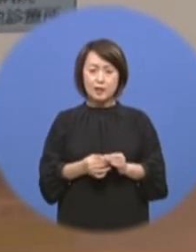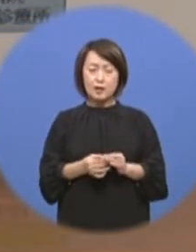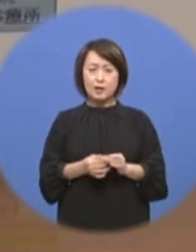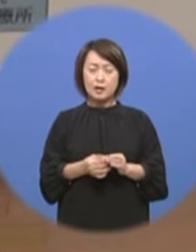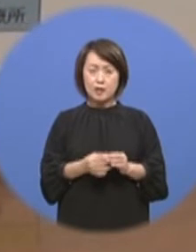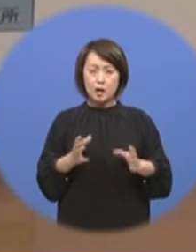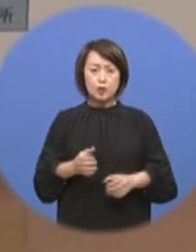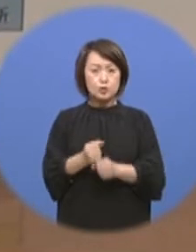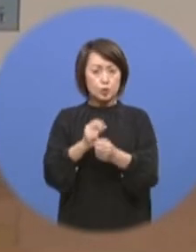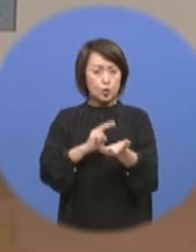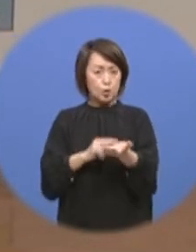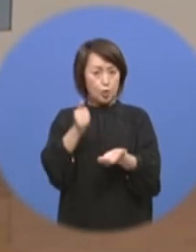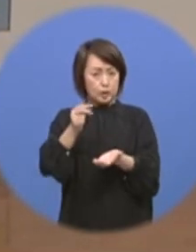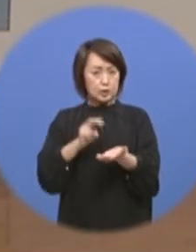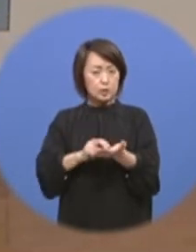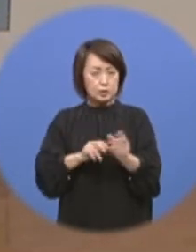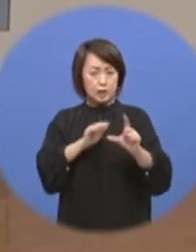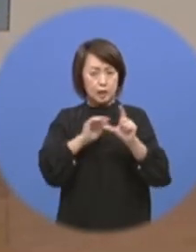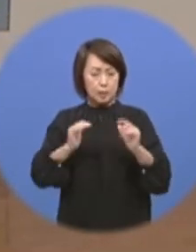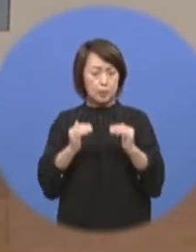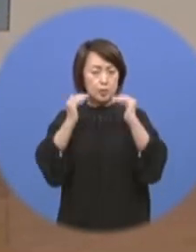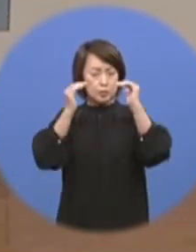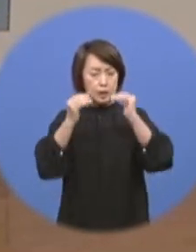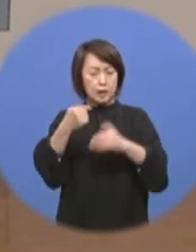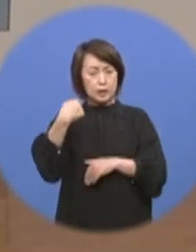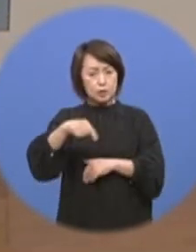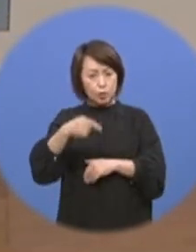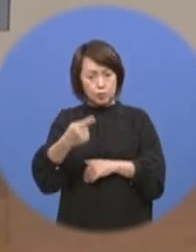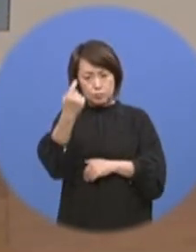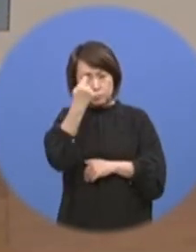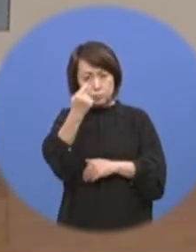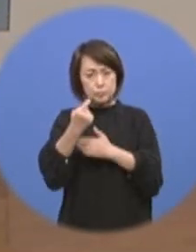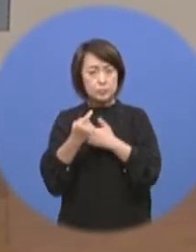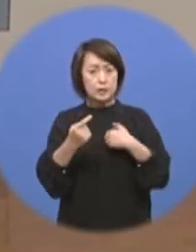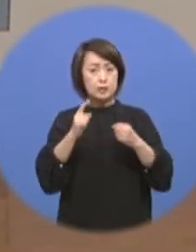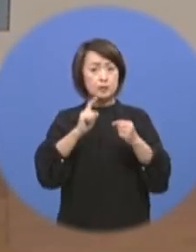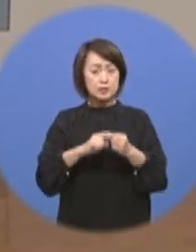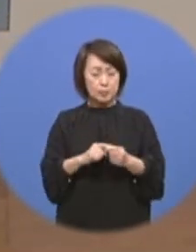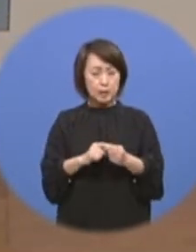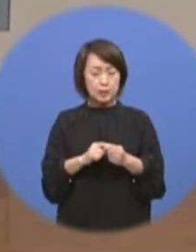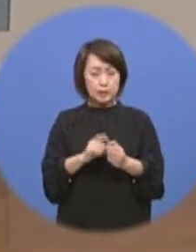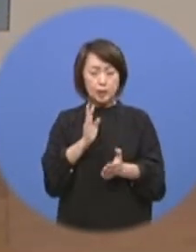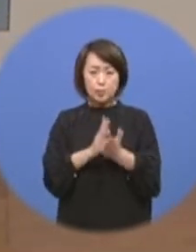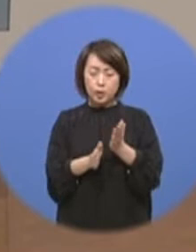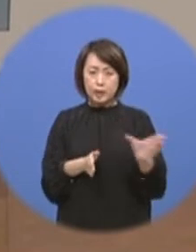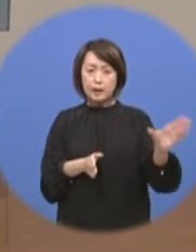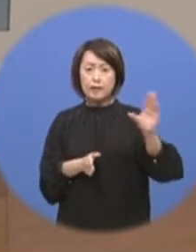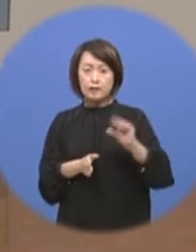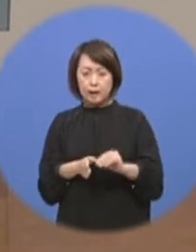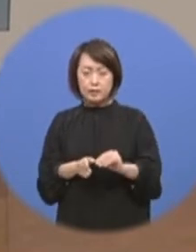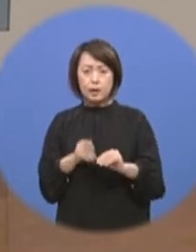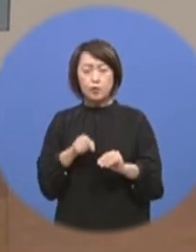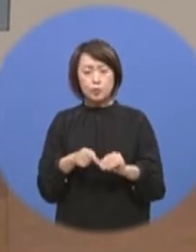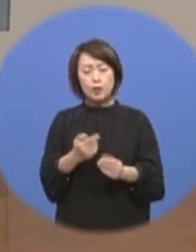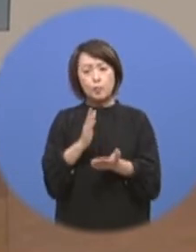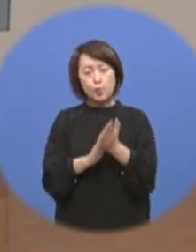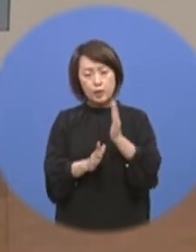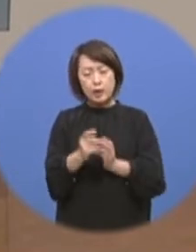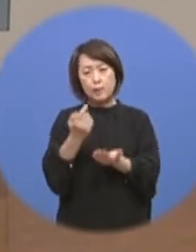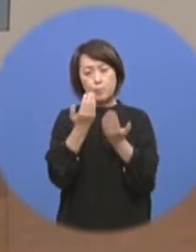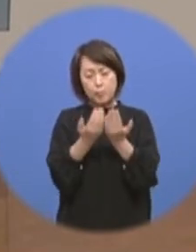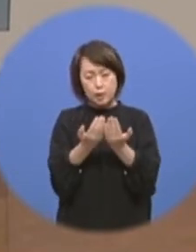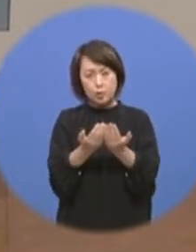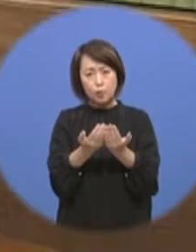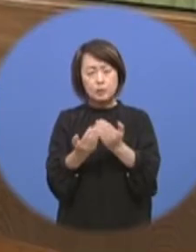総合医としてものすごくレベルの高い教育ができるように偉大に戻っていただいてまた勉強ということもやっ